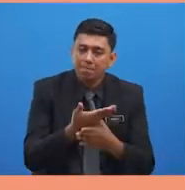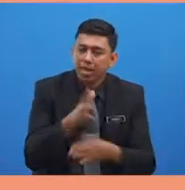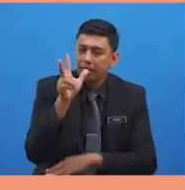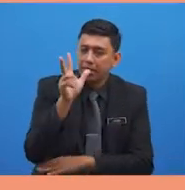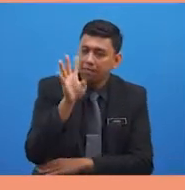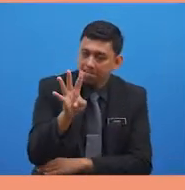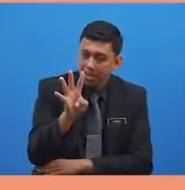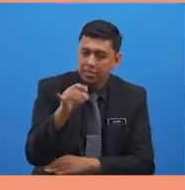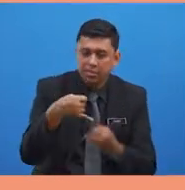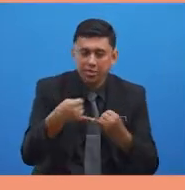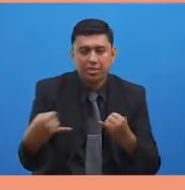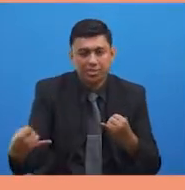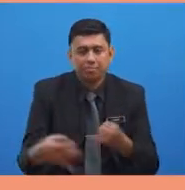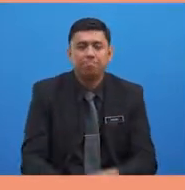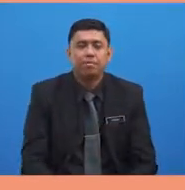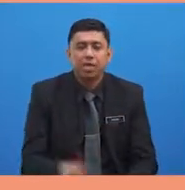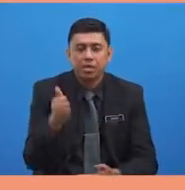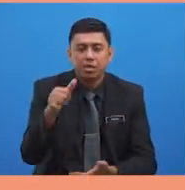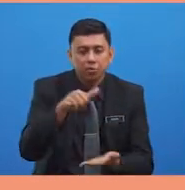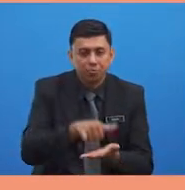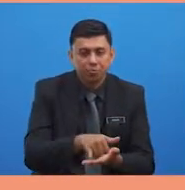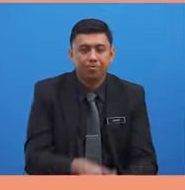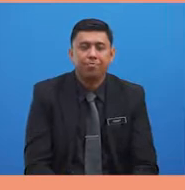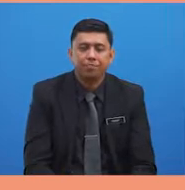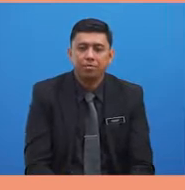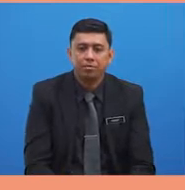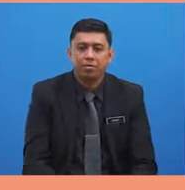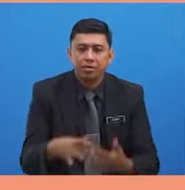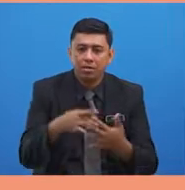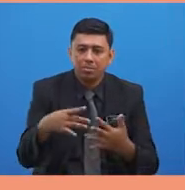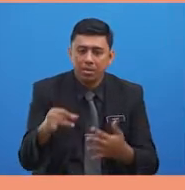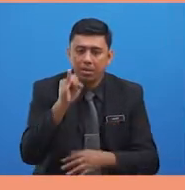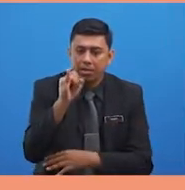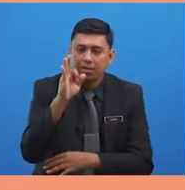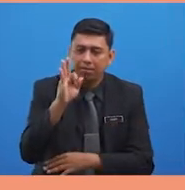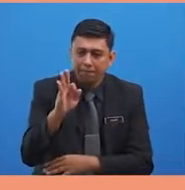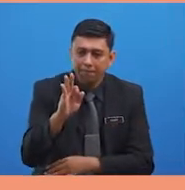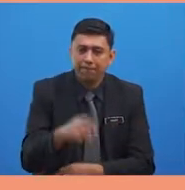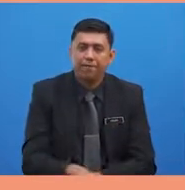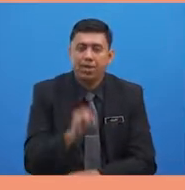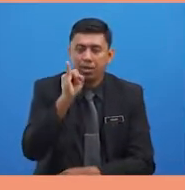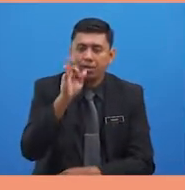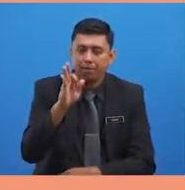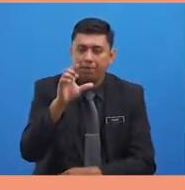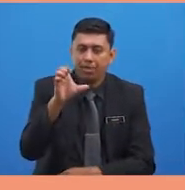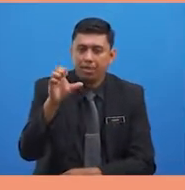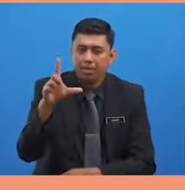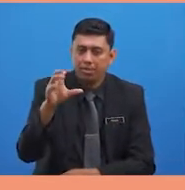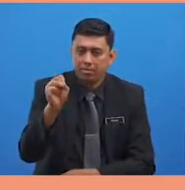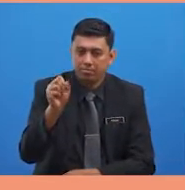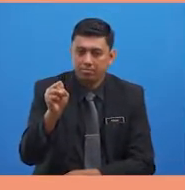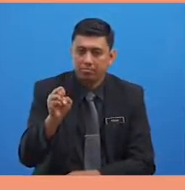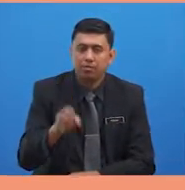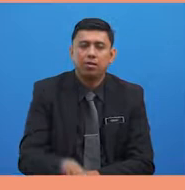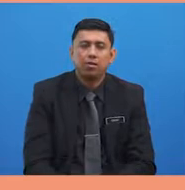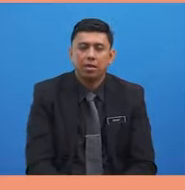kepada empat jenis, iaitu pilihan if, pilihan if else, pilihan if